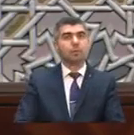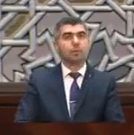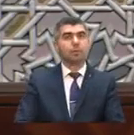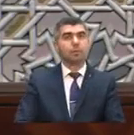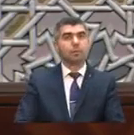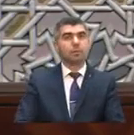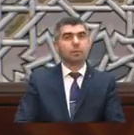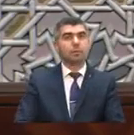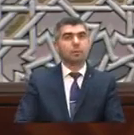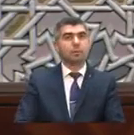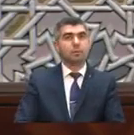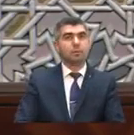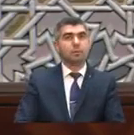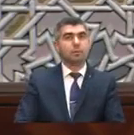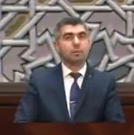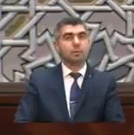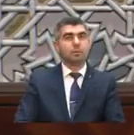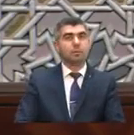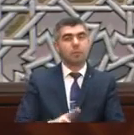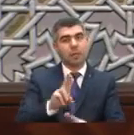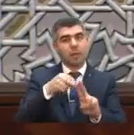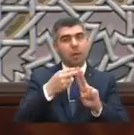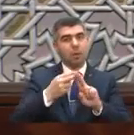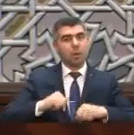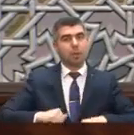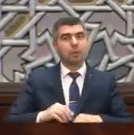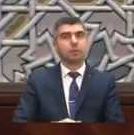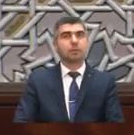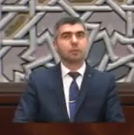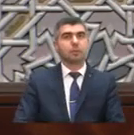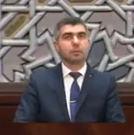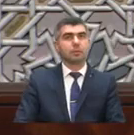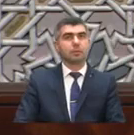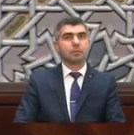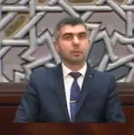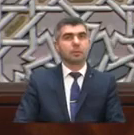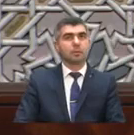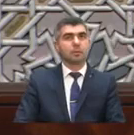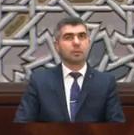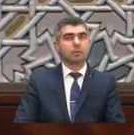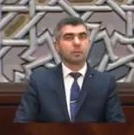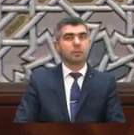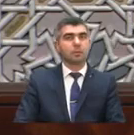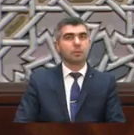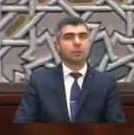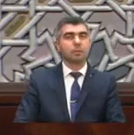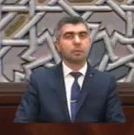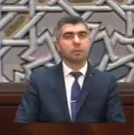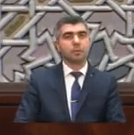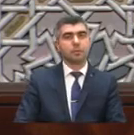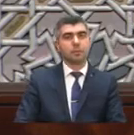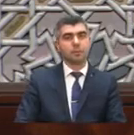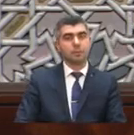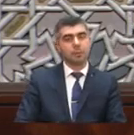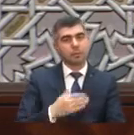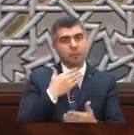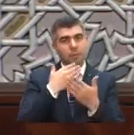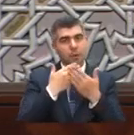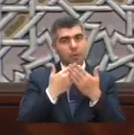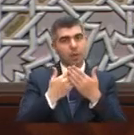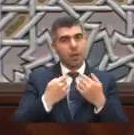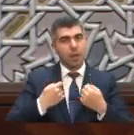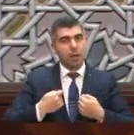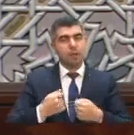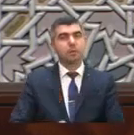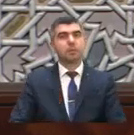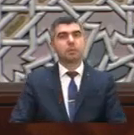آخر؟ ليس هناك تعقيب إضافي. جواب السيد الوزير عن التعقيب، تفضلوا. شكرا سيد الرئيس. هو